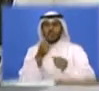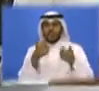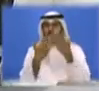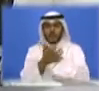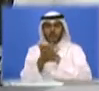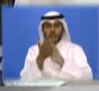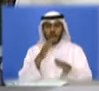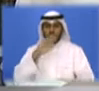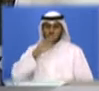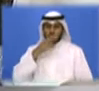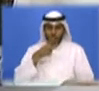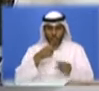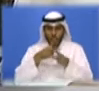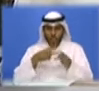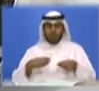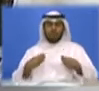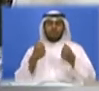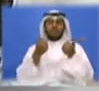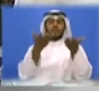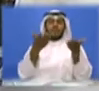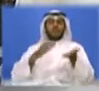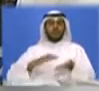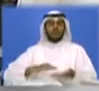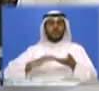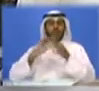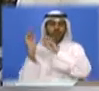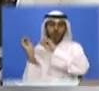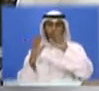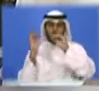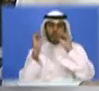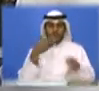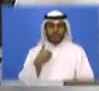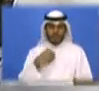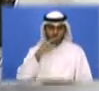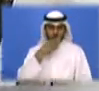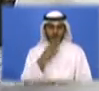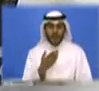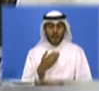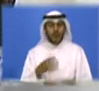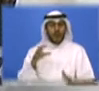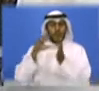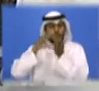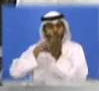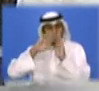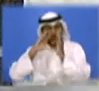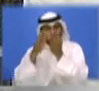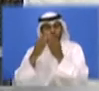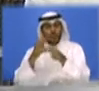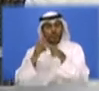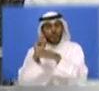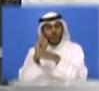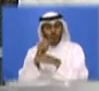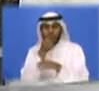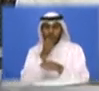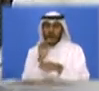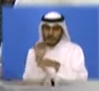بلد الخير والعطاء دولة الكويت بانتشار دور القرآن وحلقات التحفيظ، مما يجعل أهل الكويت